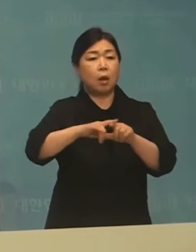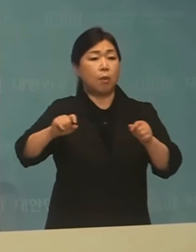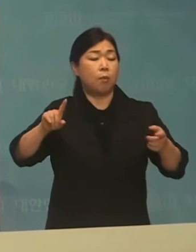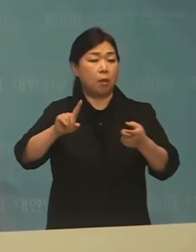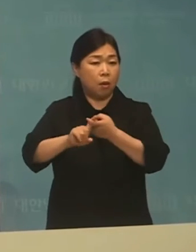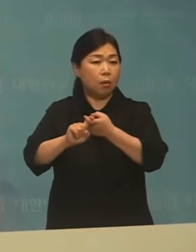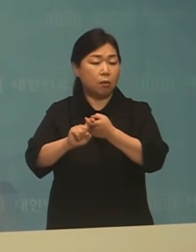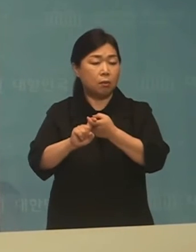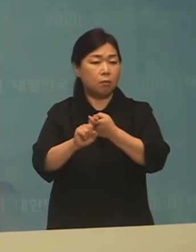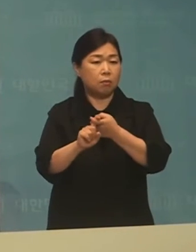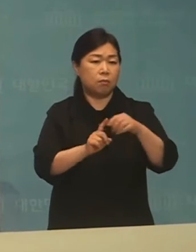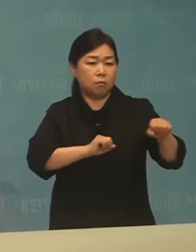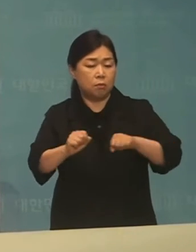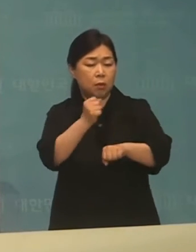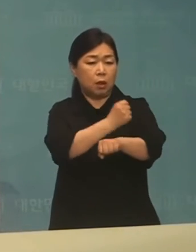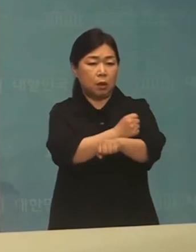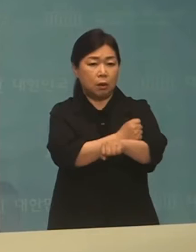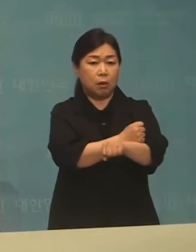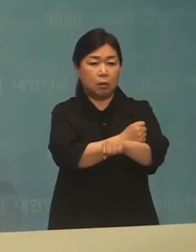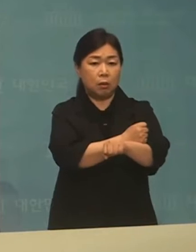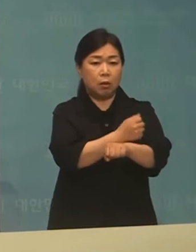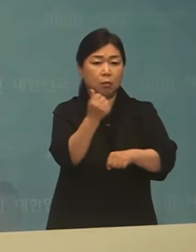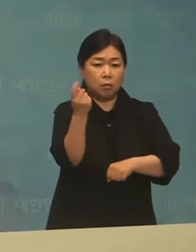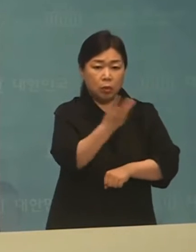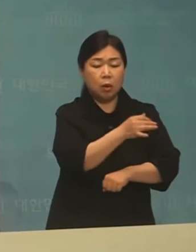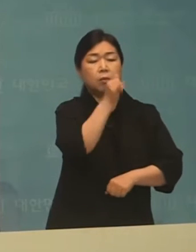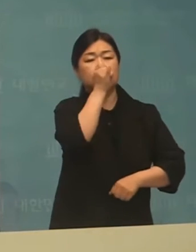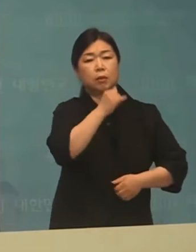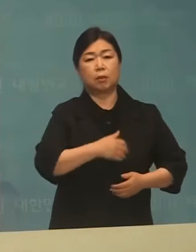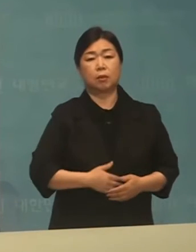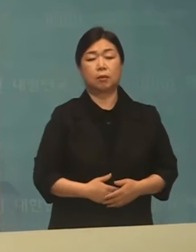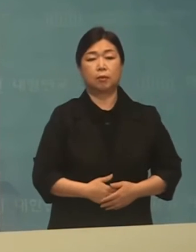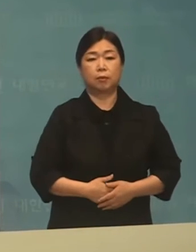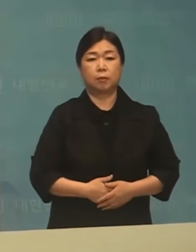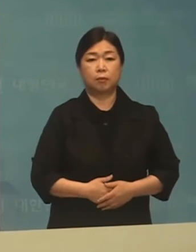일제 앞잡이가 된 사례가 적지 않습니다.